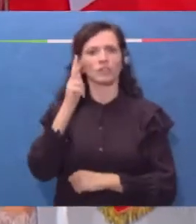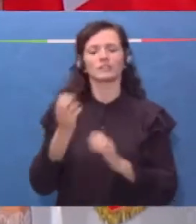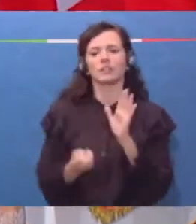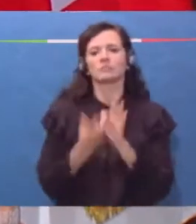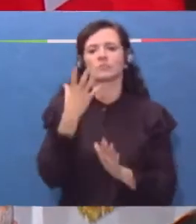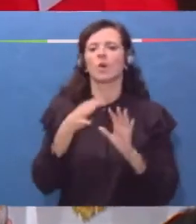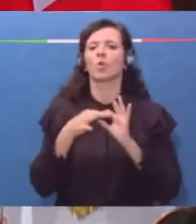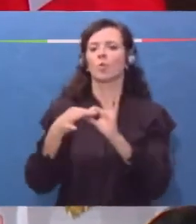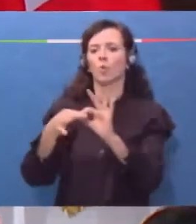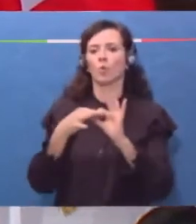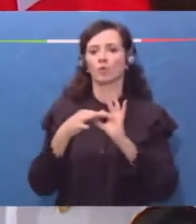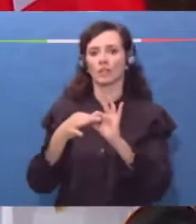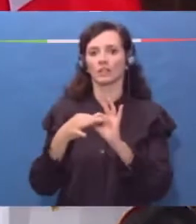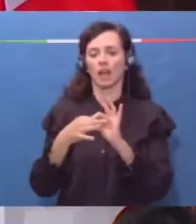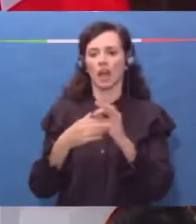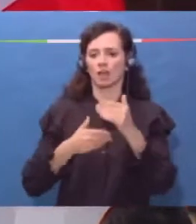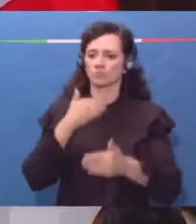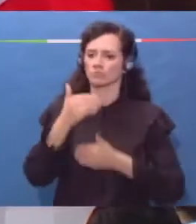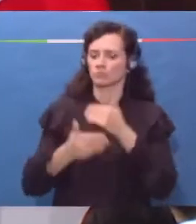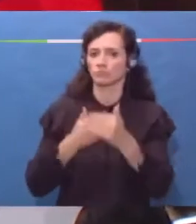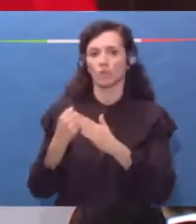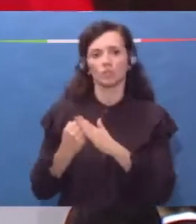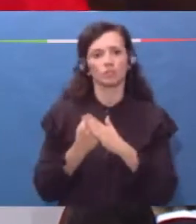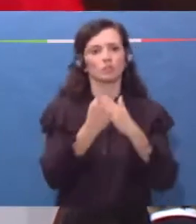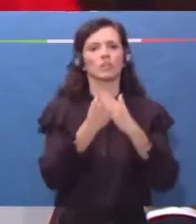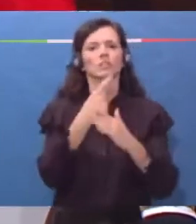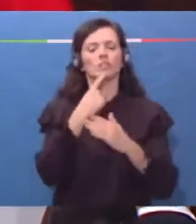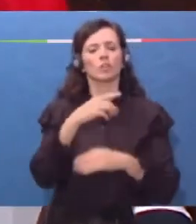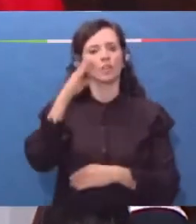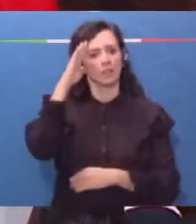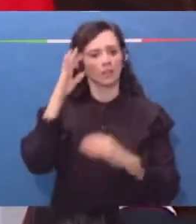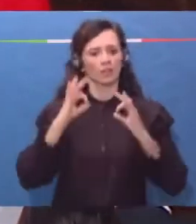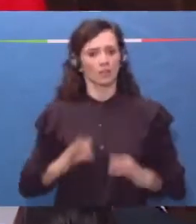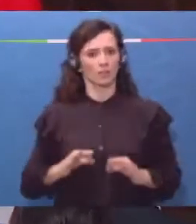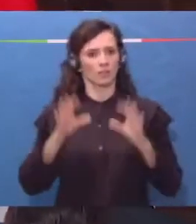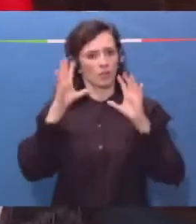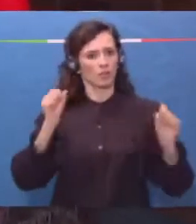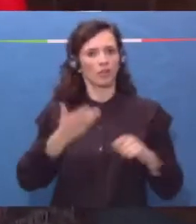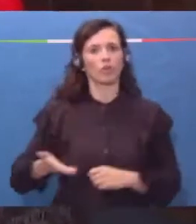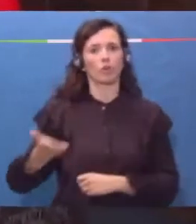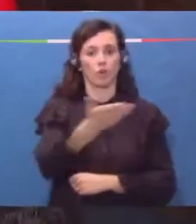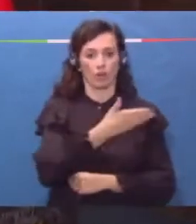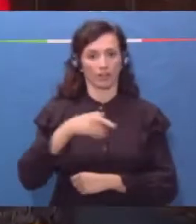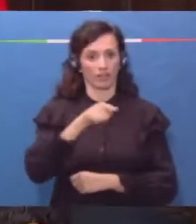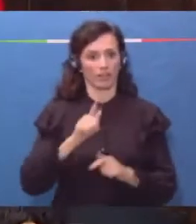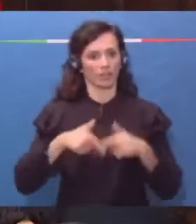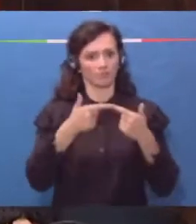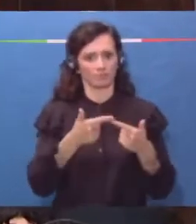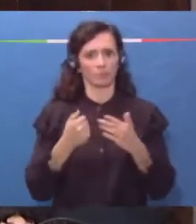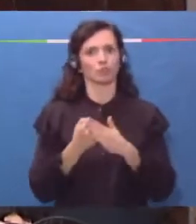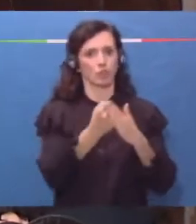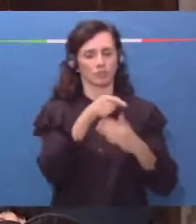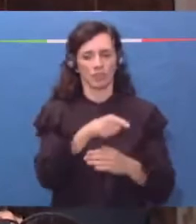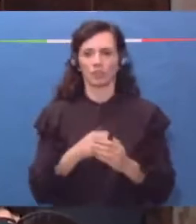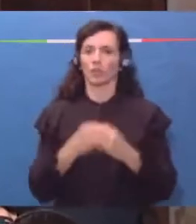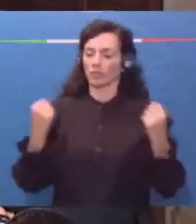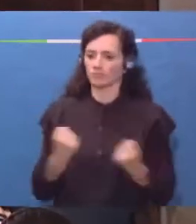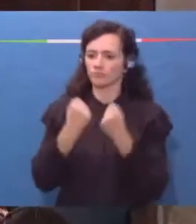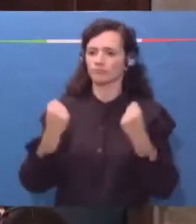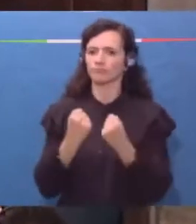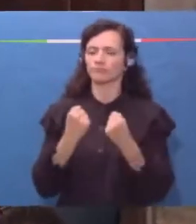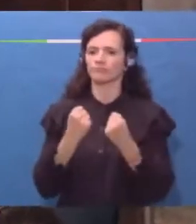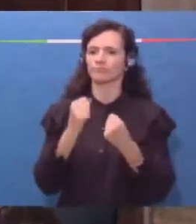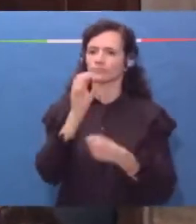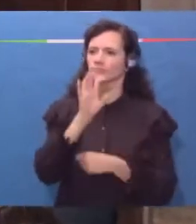operativa condivisa a sostegno delle forze dell'ordine. Per promuovere le relazioni tra regioni di